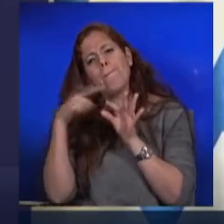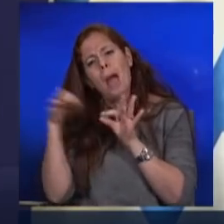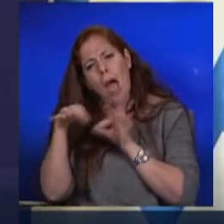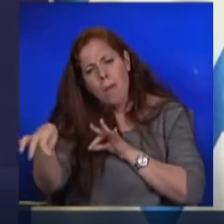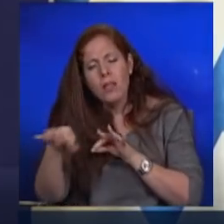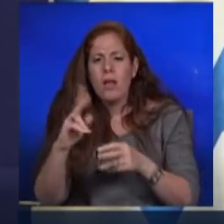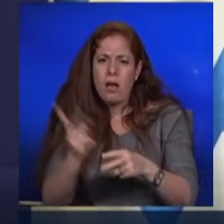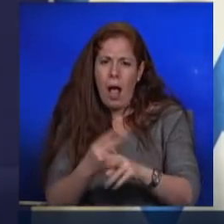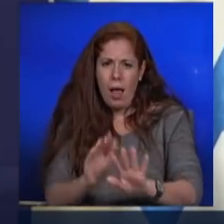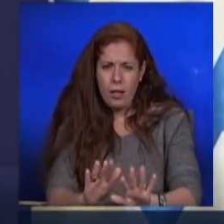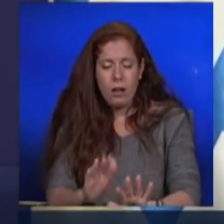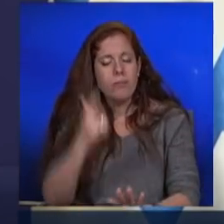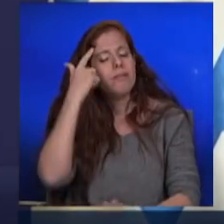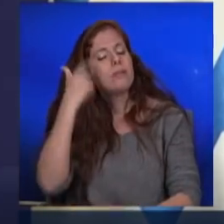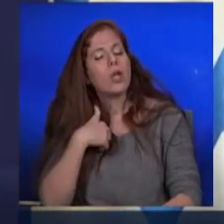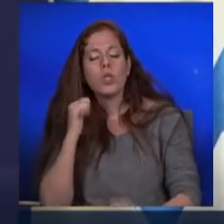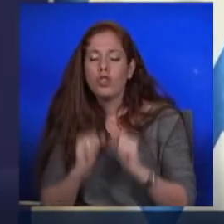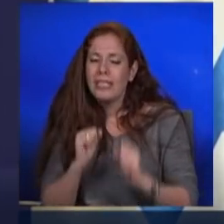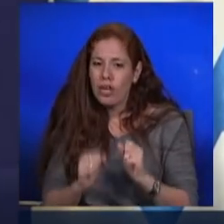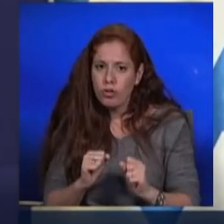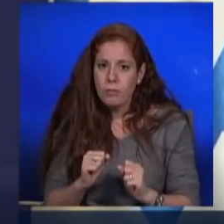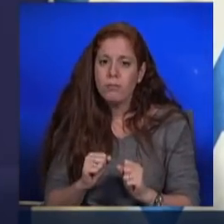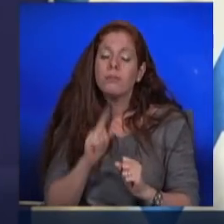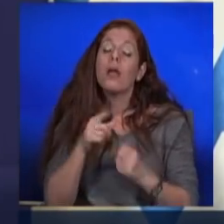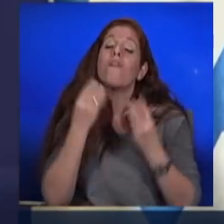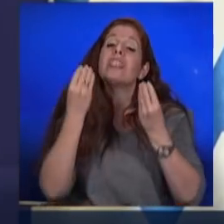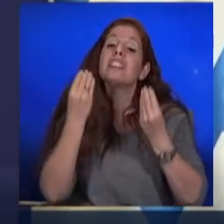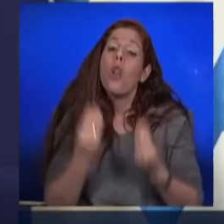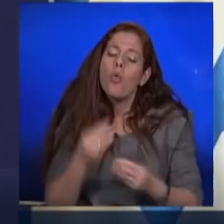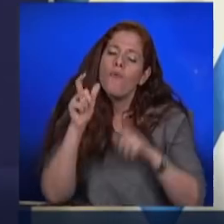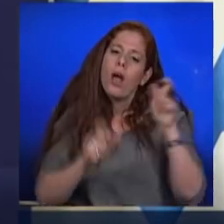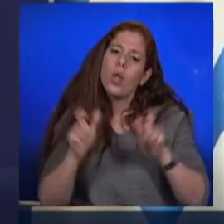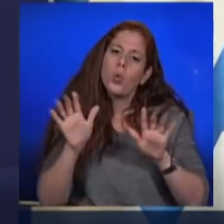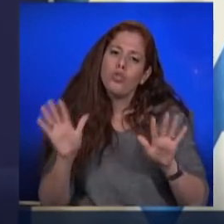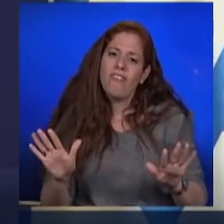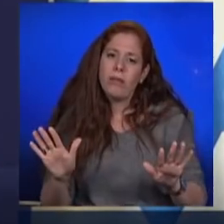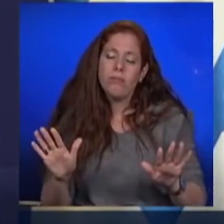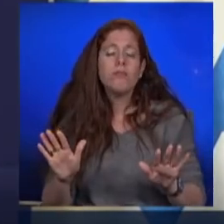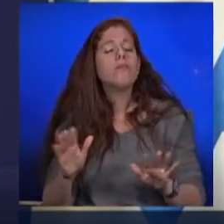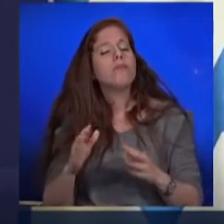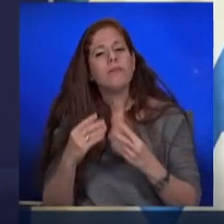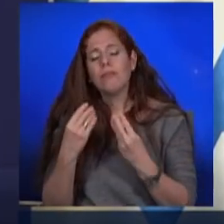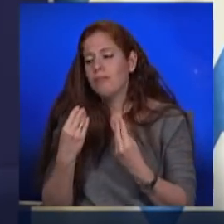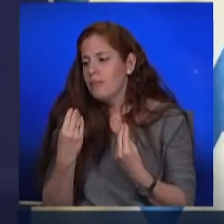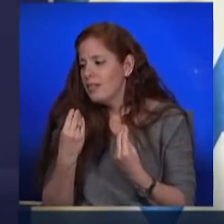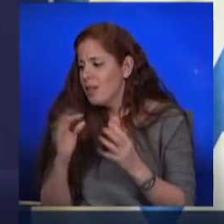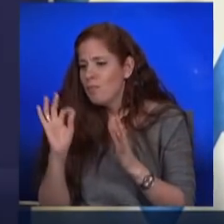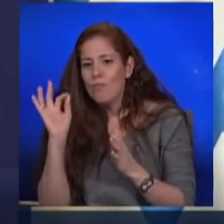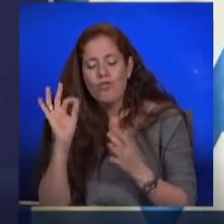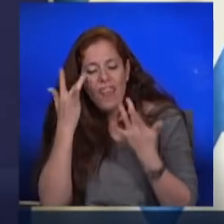יודע שזה קשה, אבל זה לטובת התושבים, לטובת לא רק בריאותם, לטובת